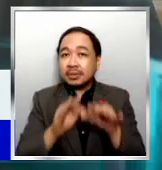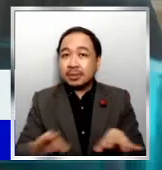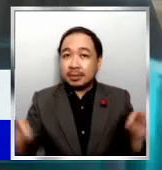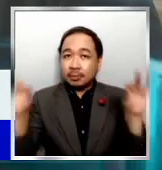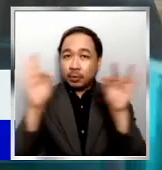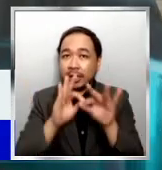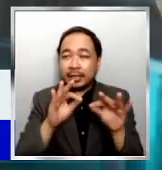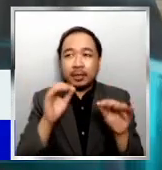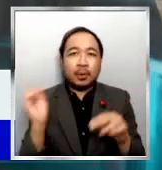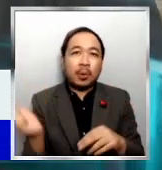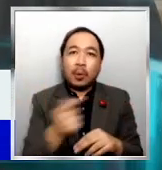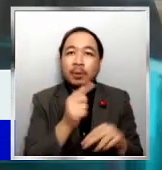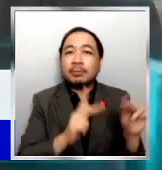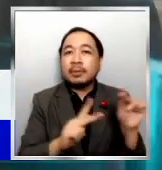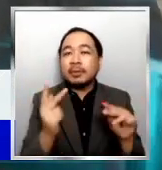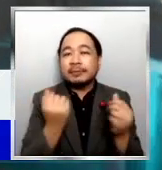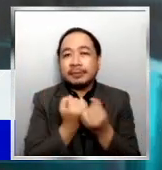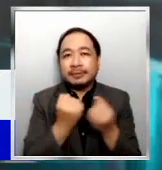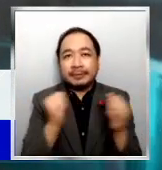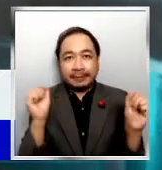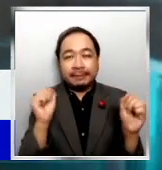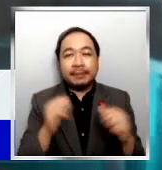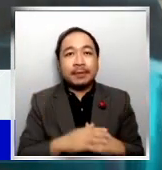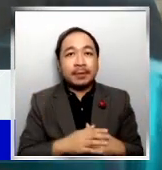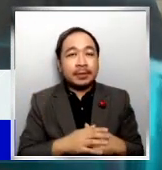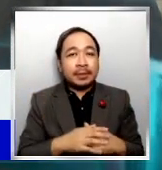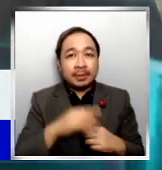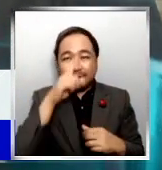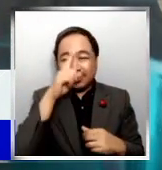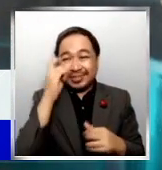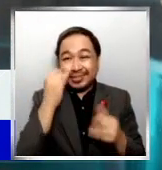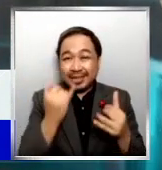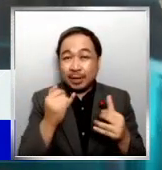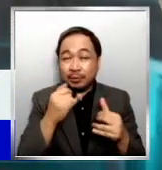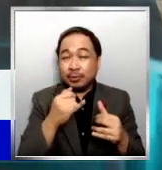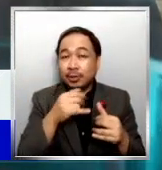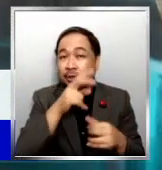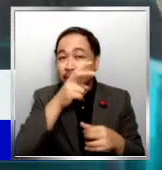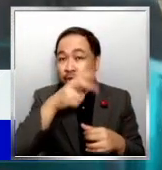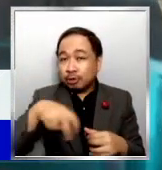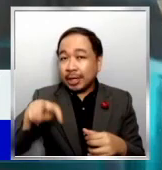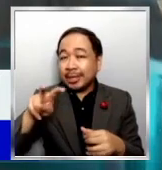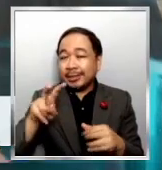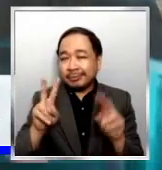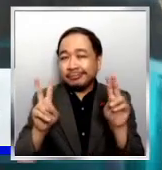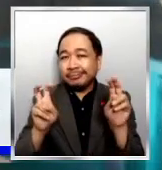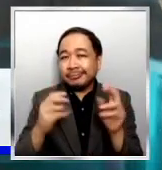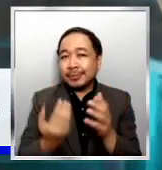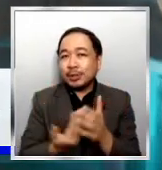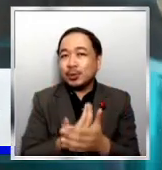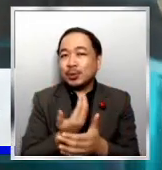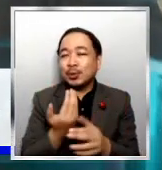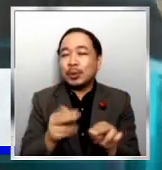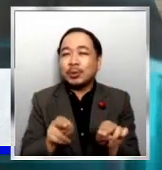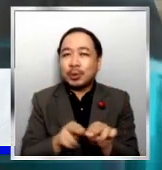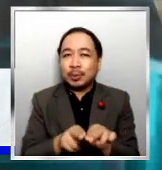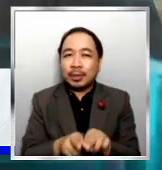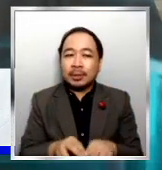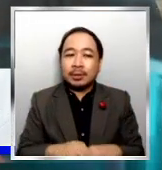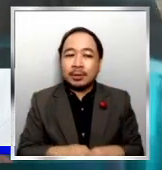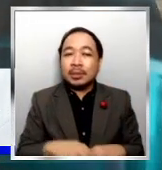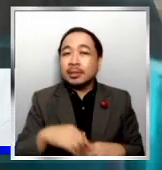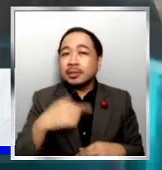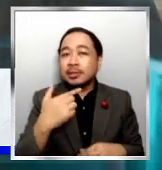no? Especially we're transitioning to the new normal nga. Oo. At ang GMA naman,